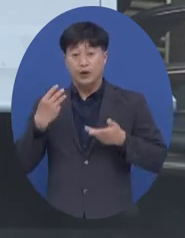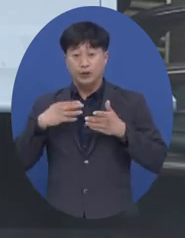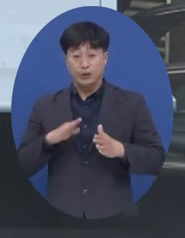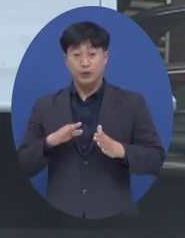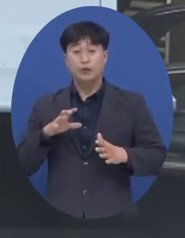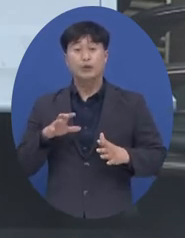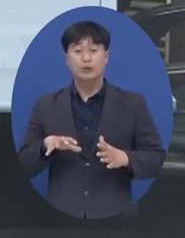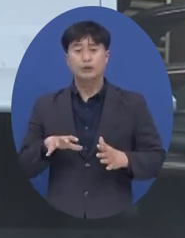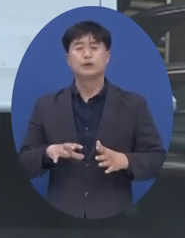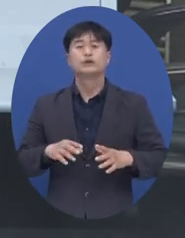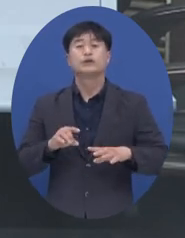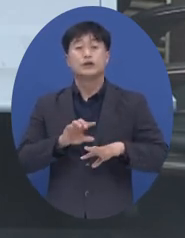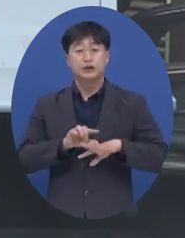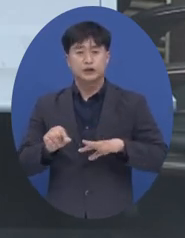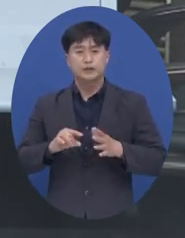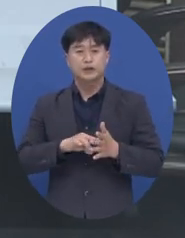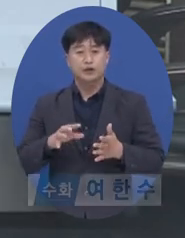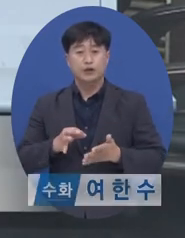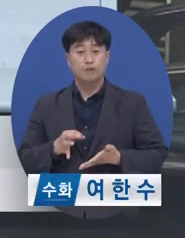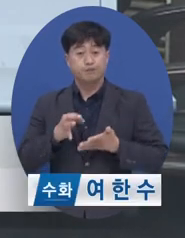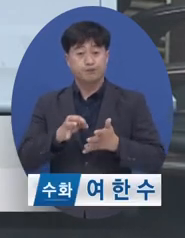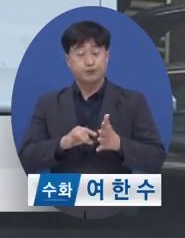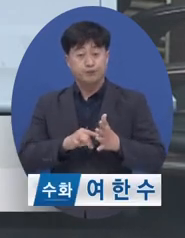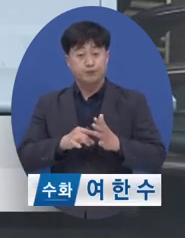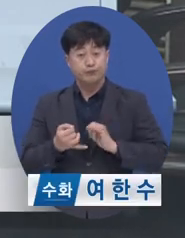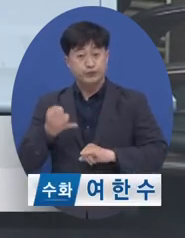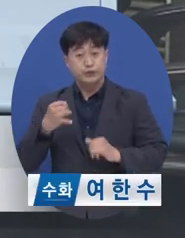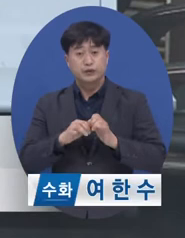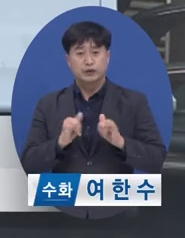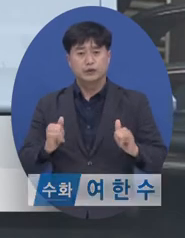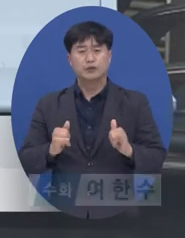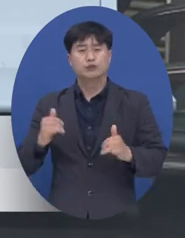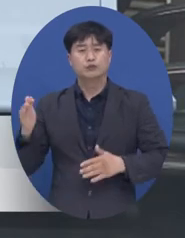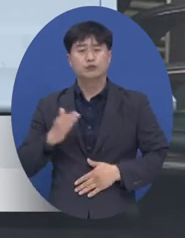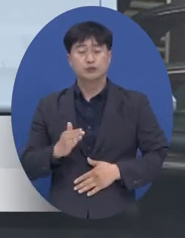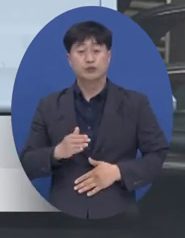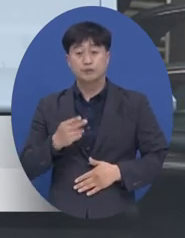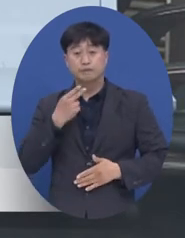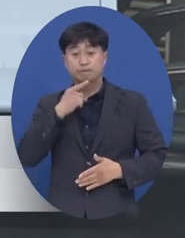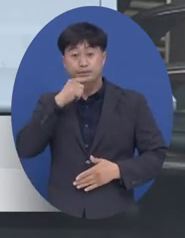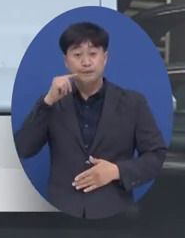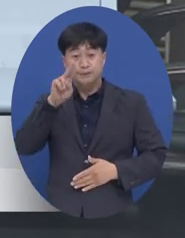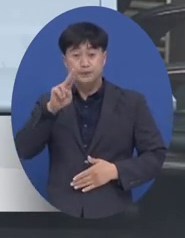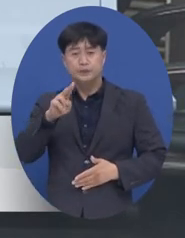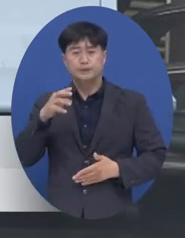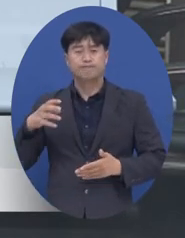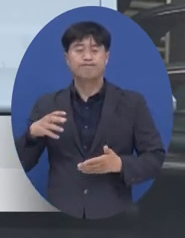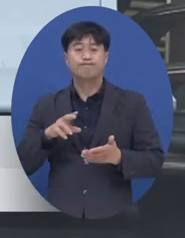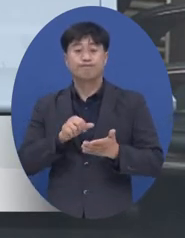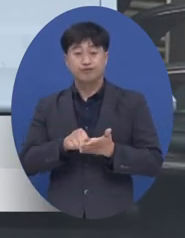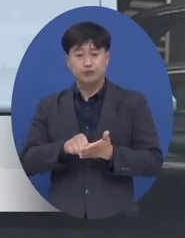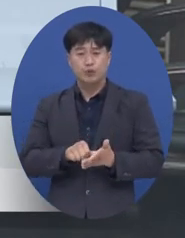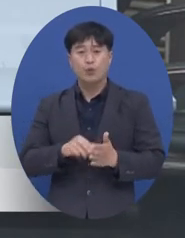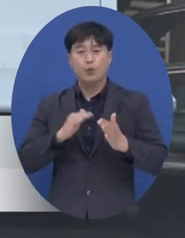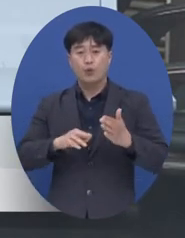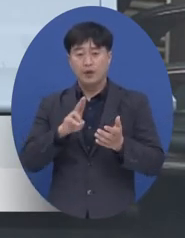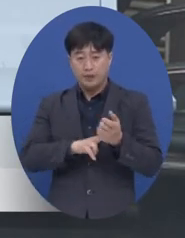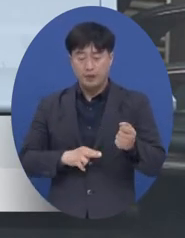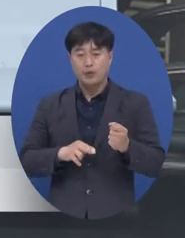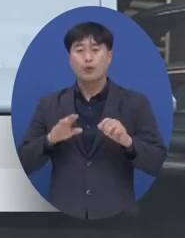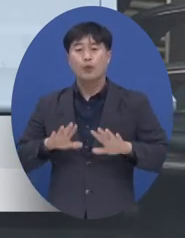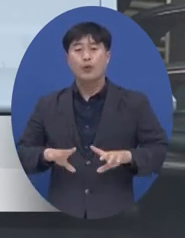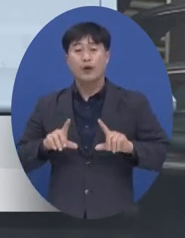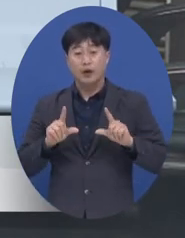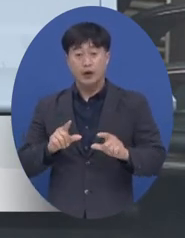경기도는 지방세 고액체납자 로부터 압류한 물품을 해마다 공개 매각하고 있는데요 올해는 쿨은 알고 상황을 감안해